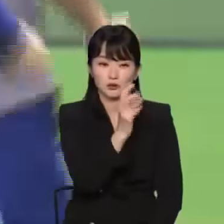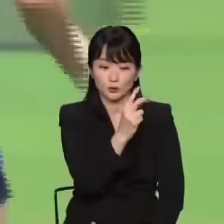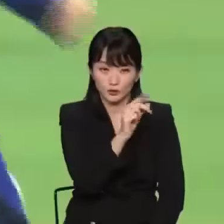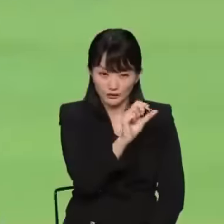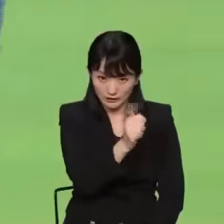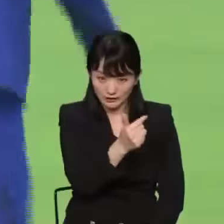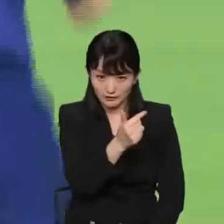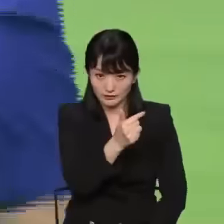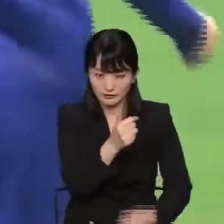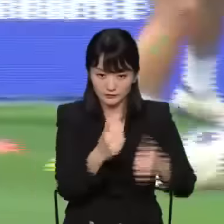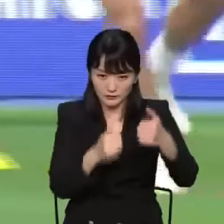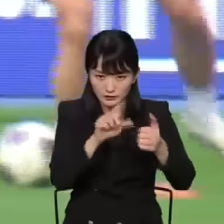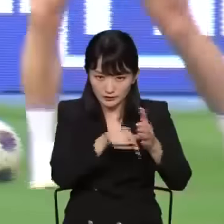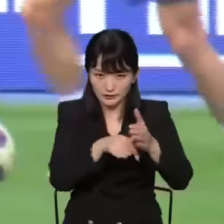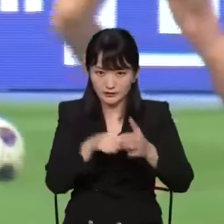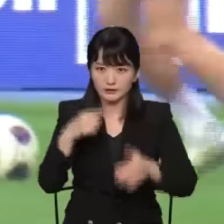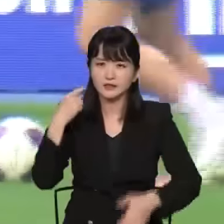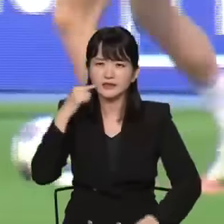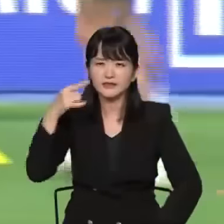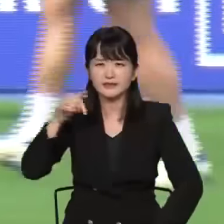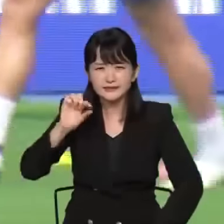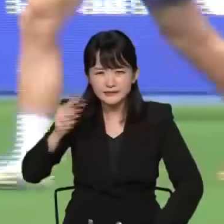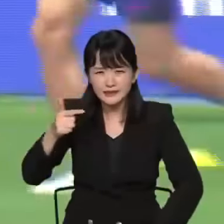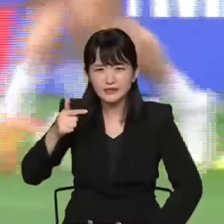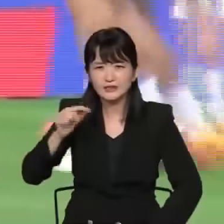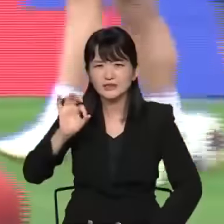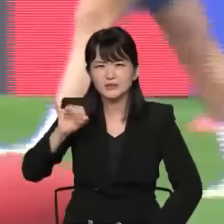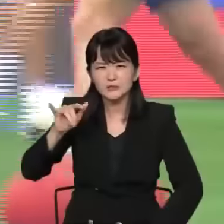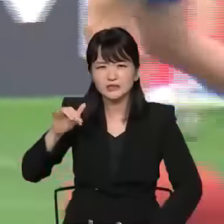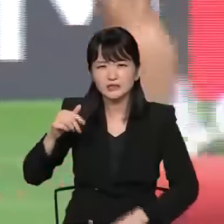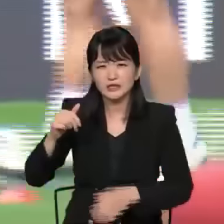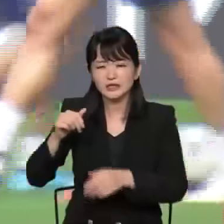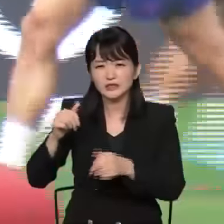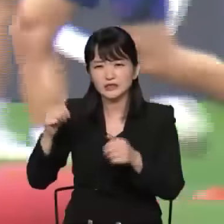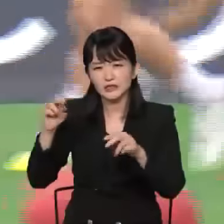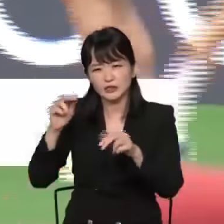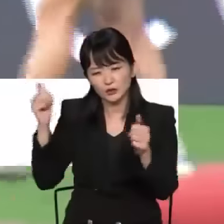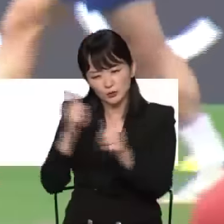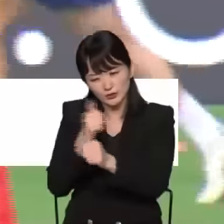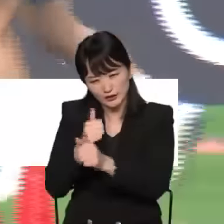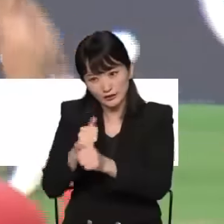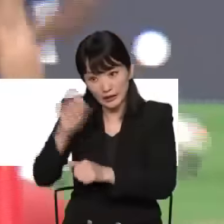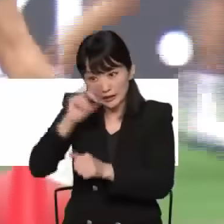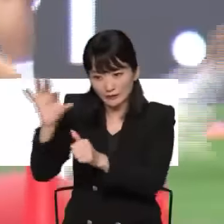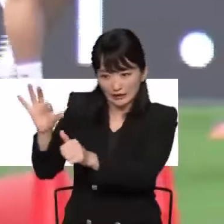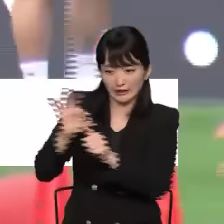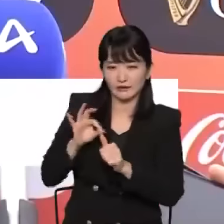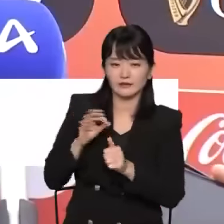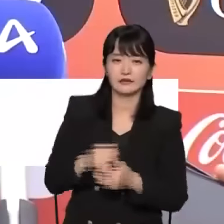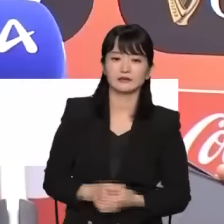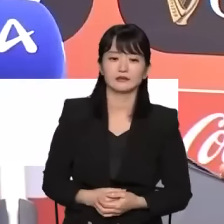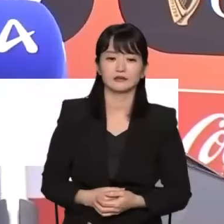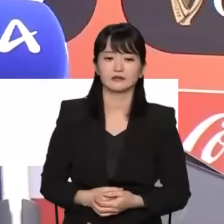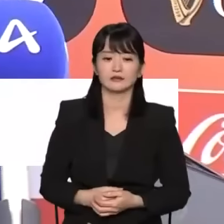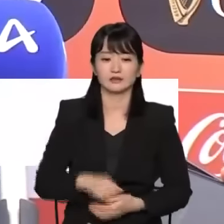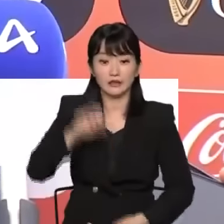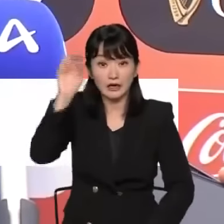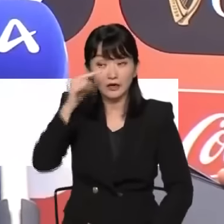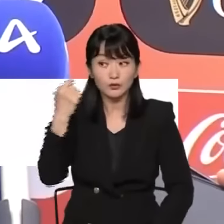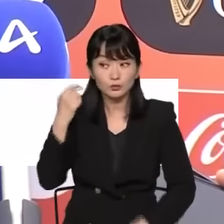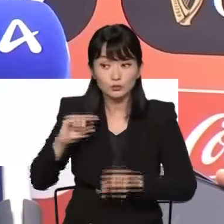황희찬과 엄지성이 부상으로 소집 해제돼 대체 발탁된 겁니다. 갑작스레 그 전날 저녁에